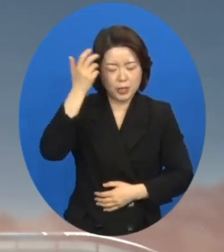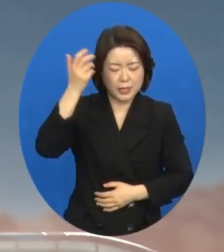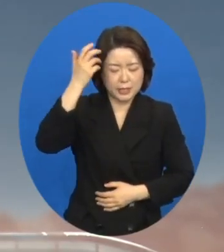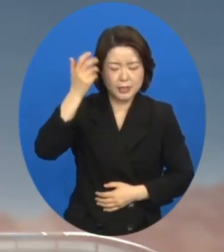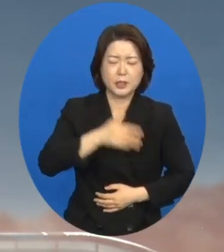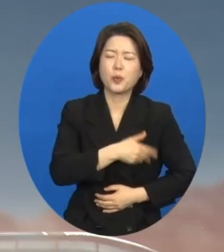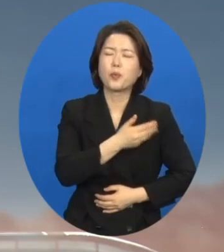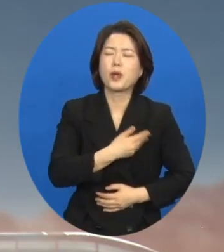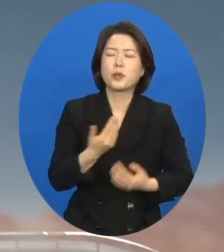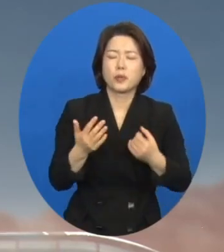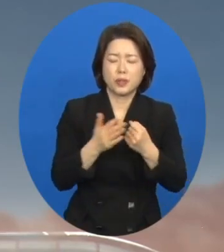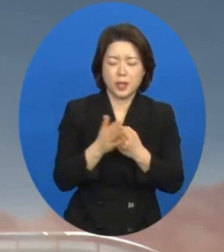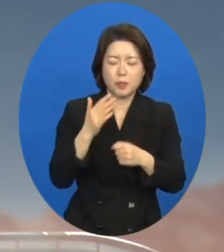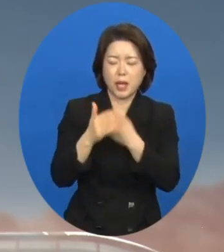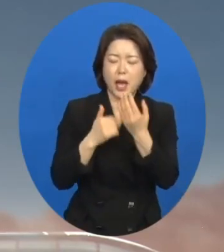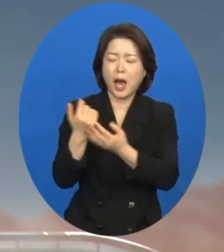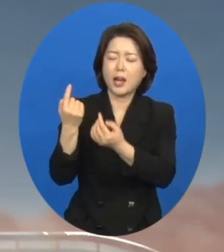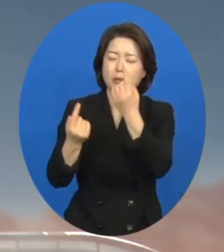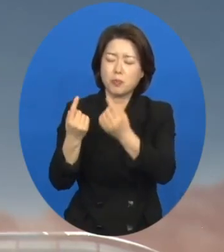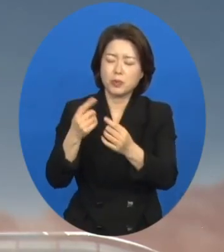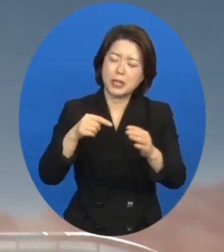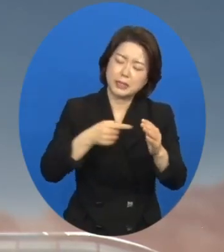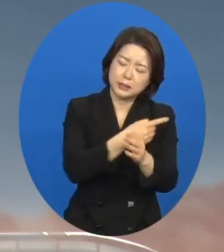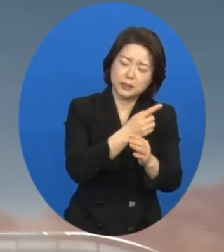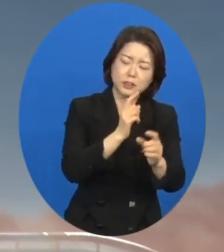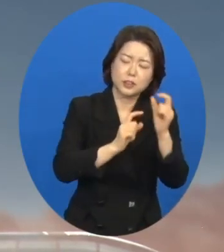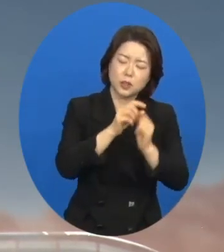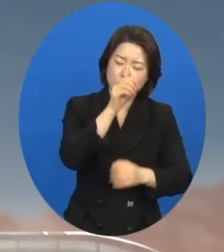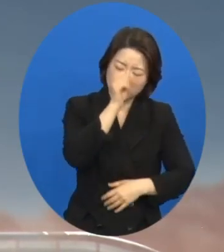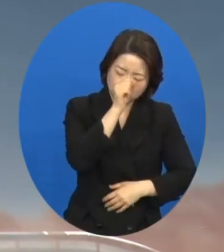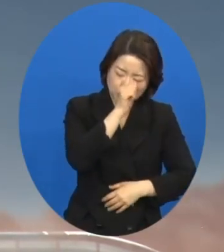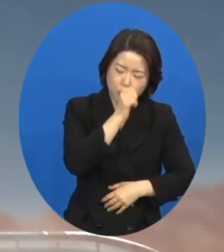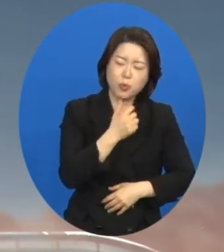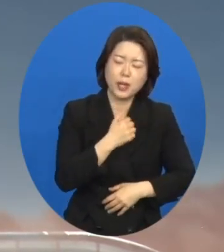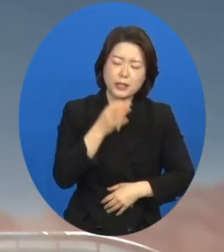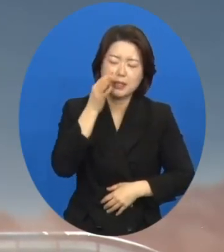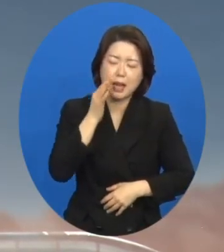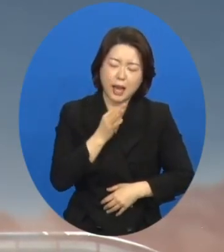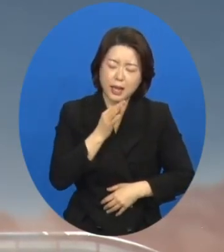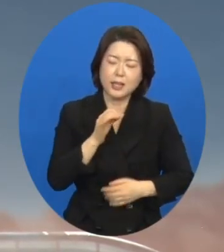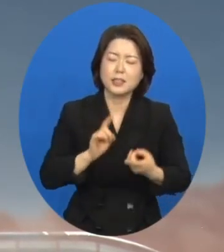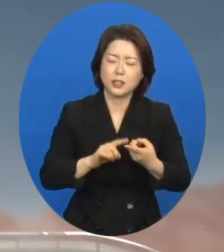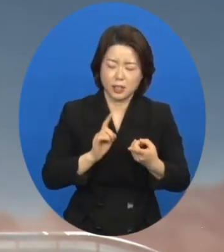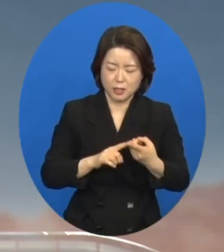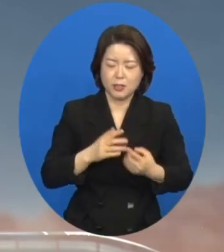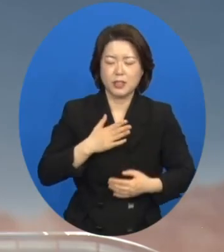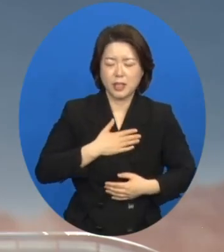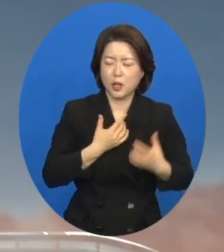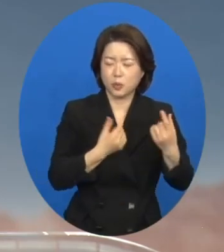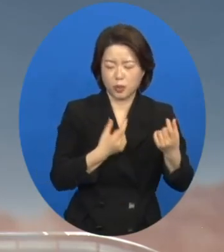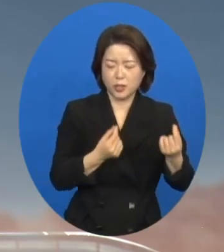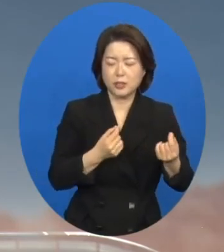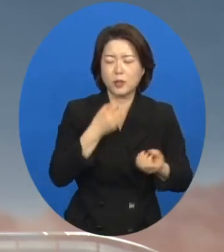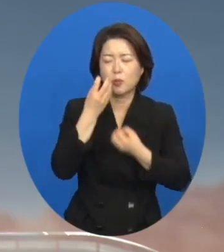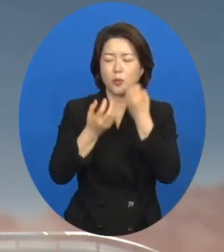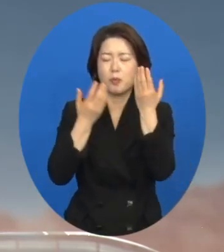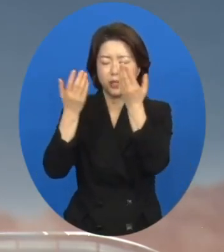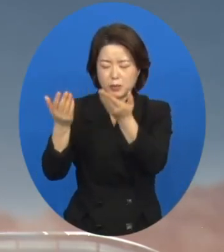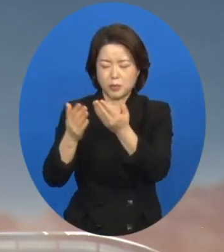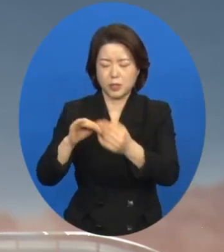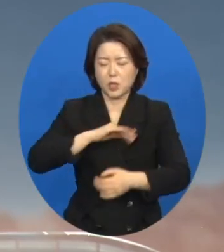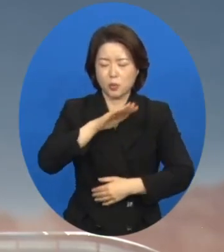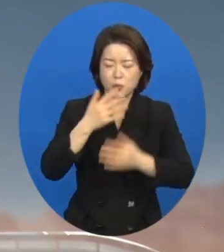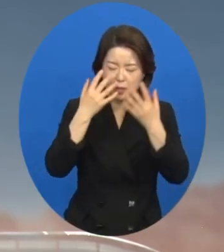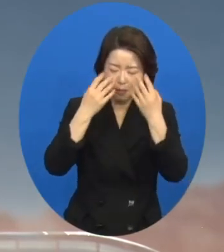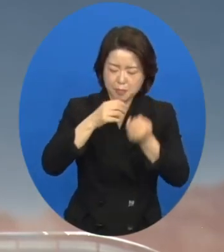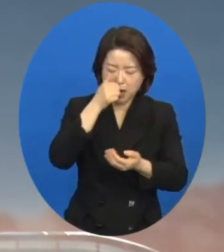외도로 하나님보다 다른 것을 더 사랑했던 바로 아간인 것을 이 시간 고백합니다. 주님 우리의 모든 죄를